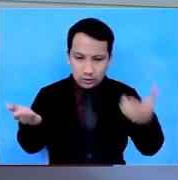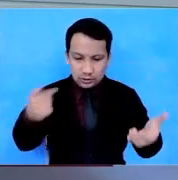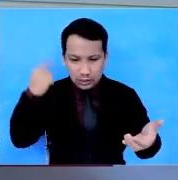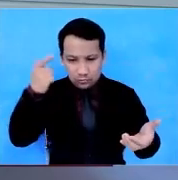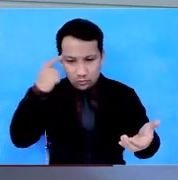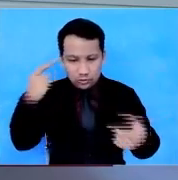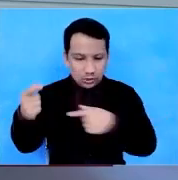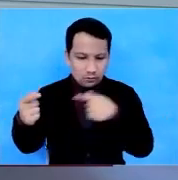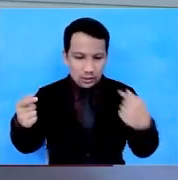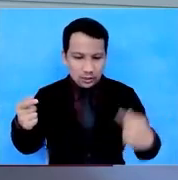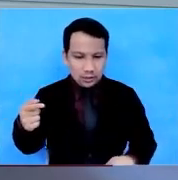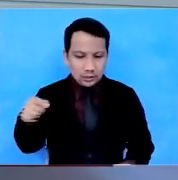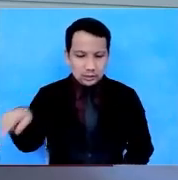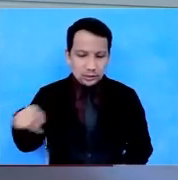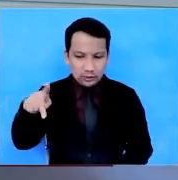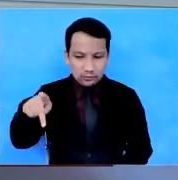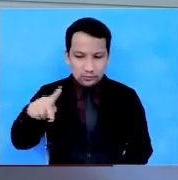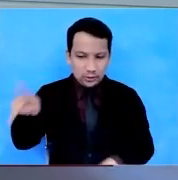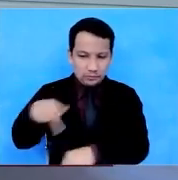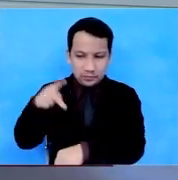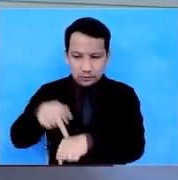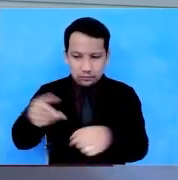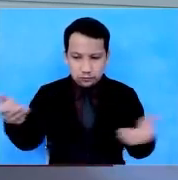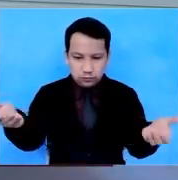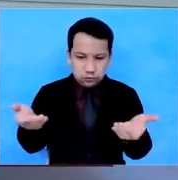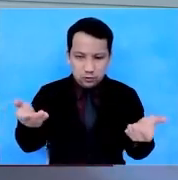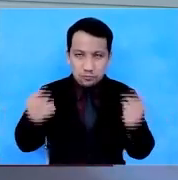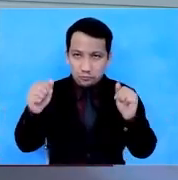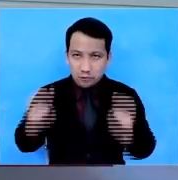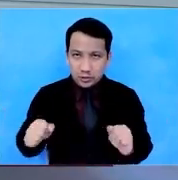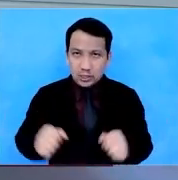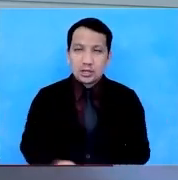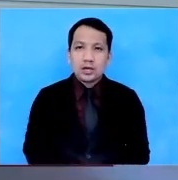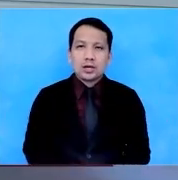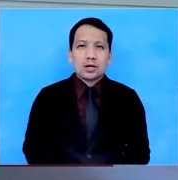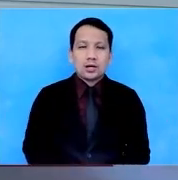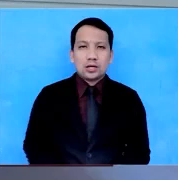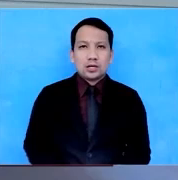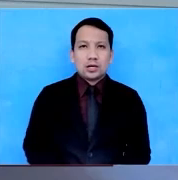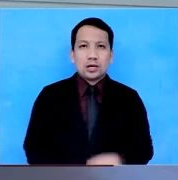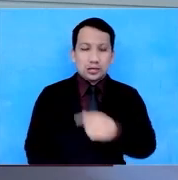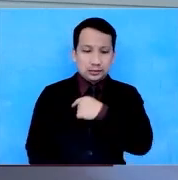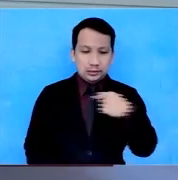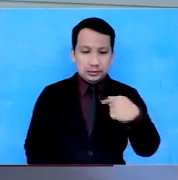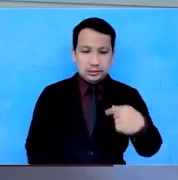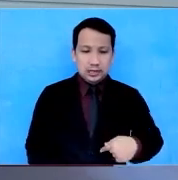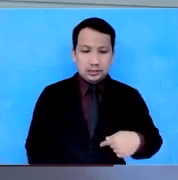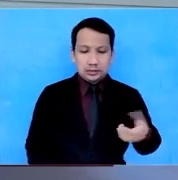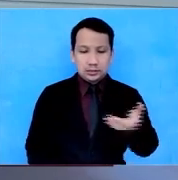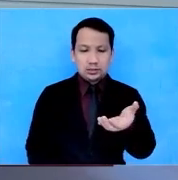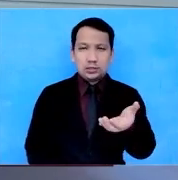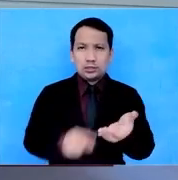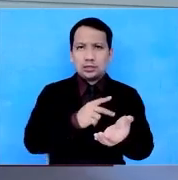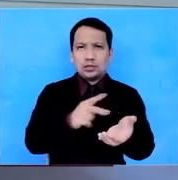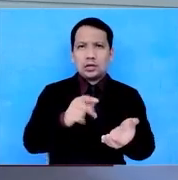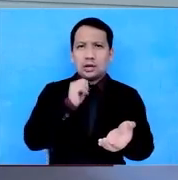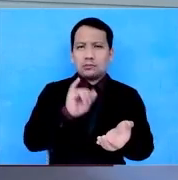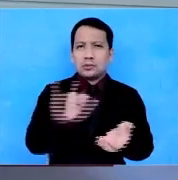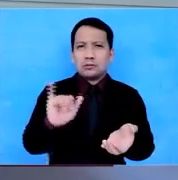militia laban sa mga Filipino fishermen. Isa pa, ang Chinese Coast Guard ay hindi na purely civilian gaya po ng